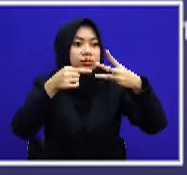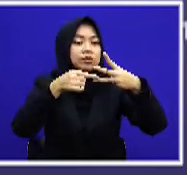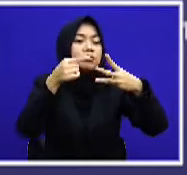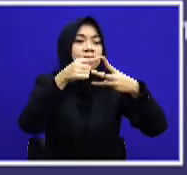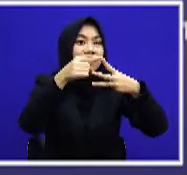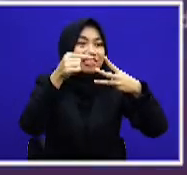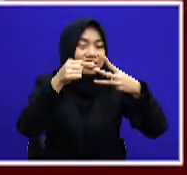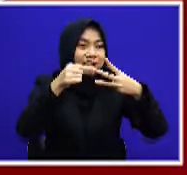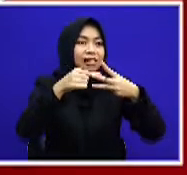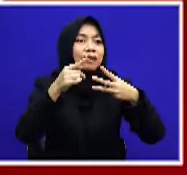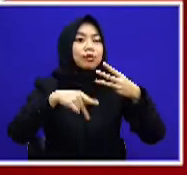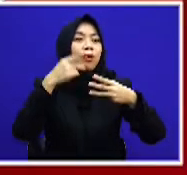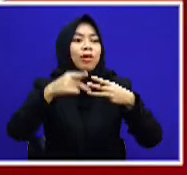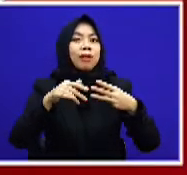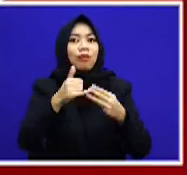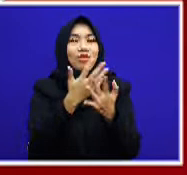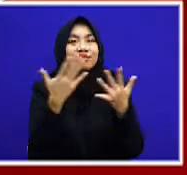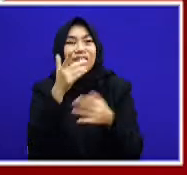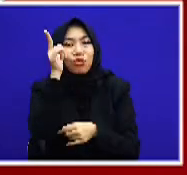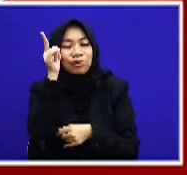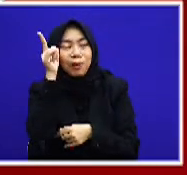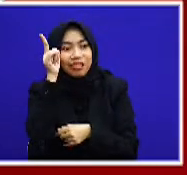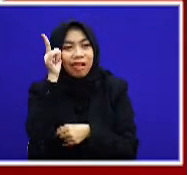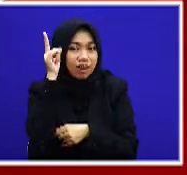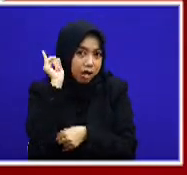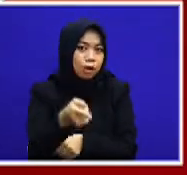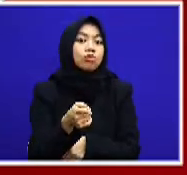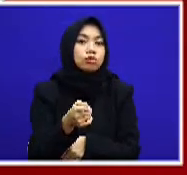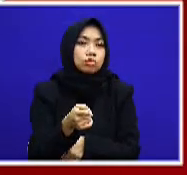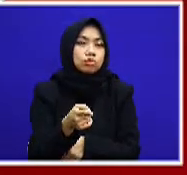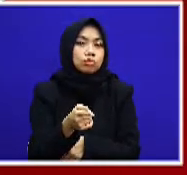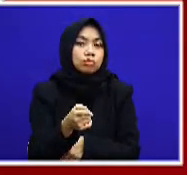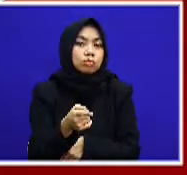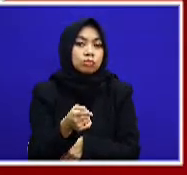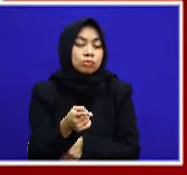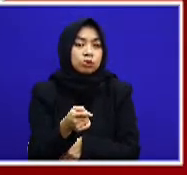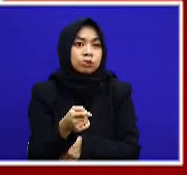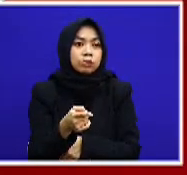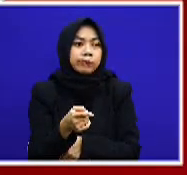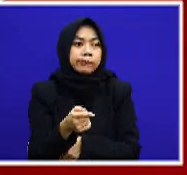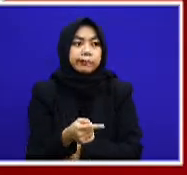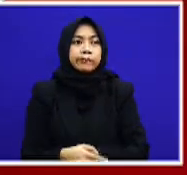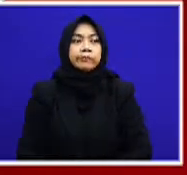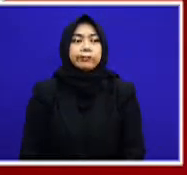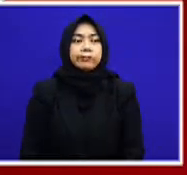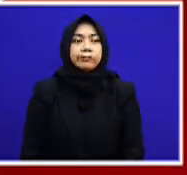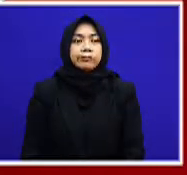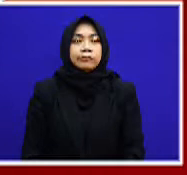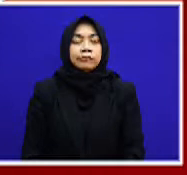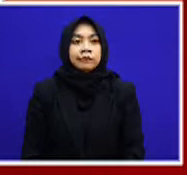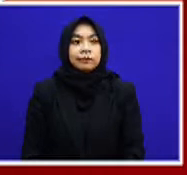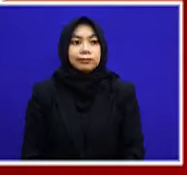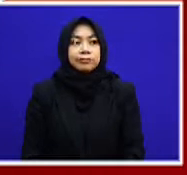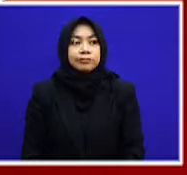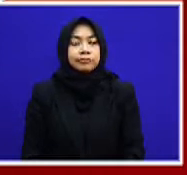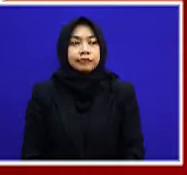lebih baik adalah waspadaannya itu harus melekat di masyarakat. Maka dari itu kita membuat kebijakan yang sudah